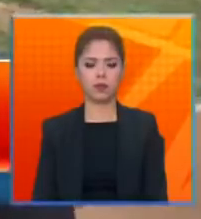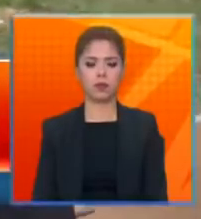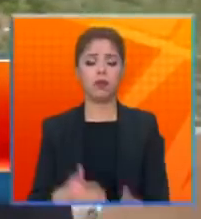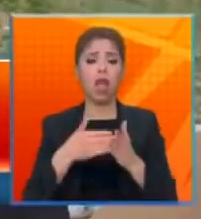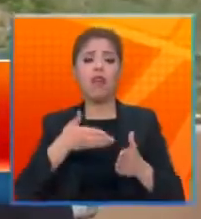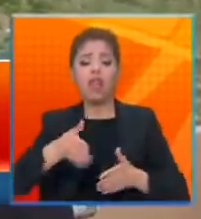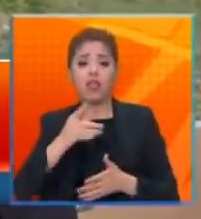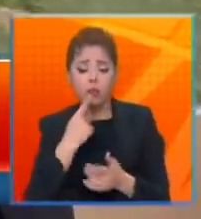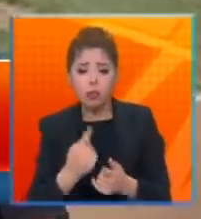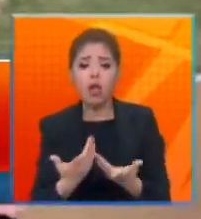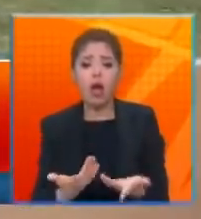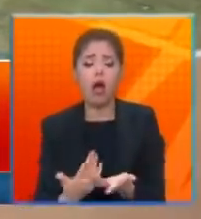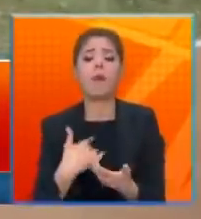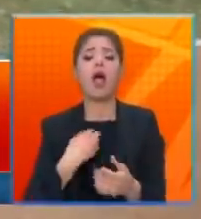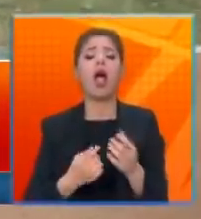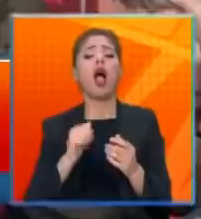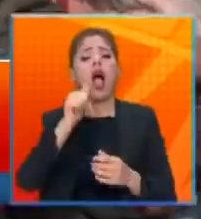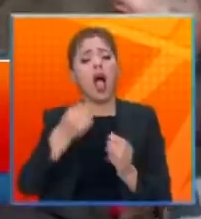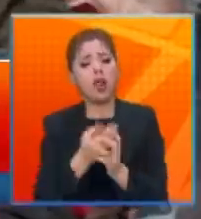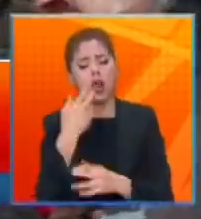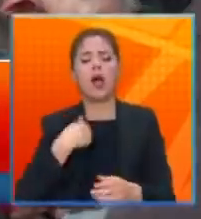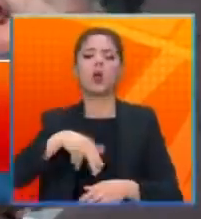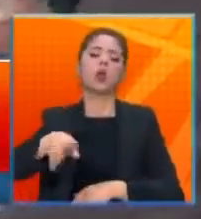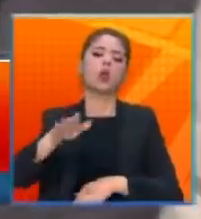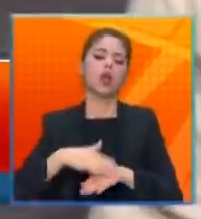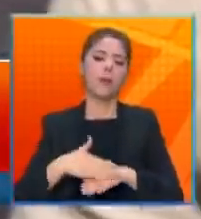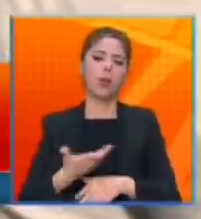Evden çıkmayın diyorlar ama ben rutin her sabah böyle yürüyüşümü yapıyorum.